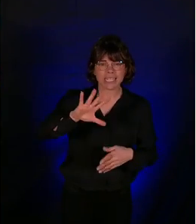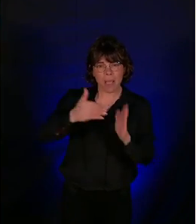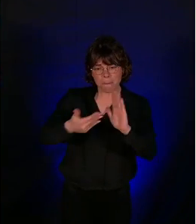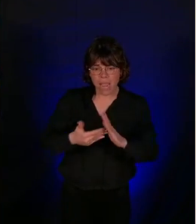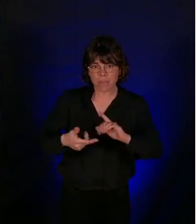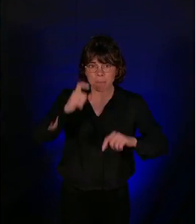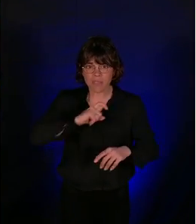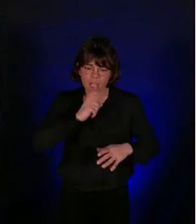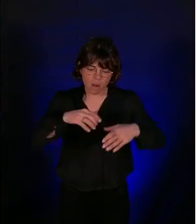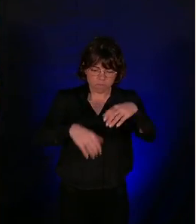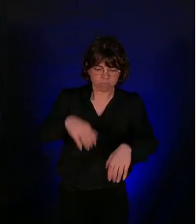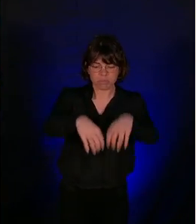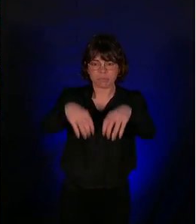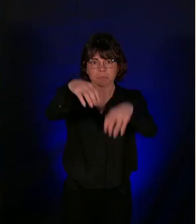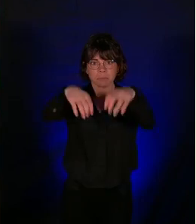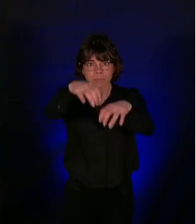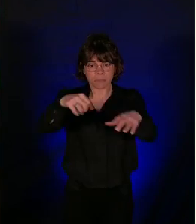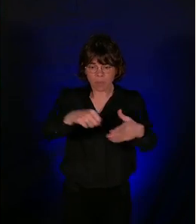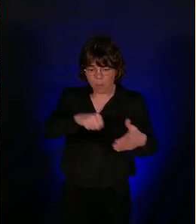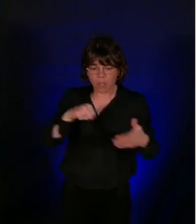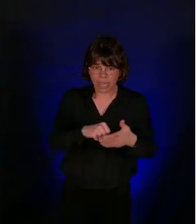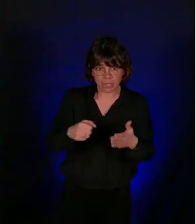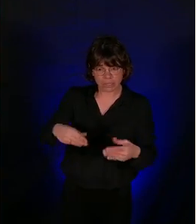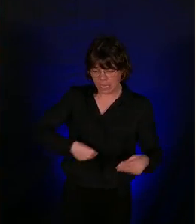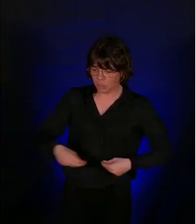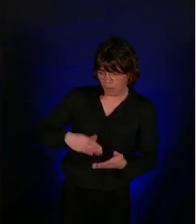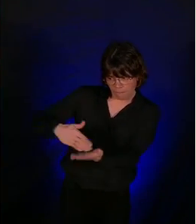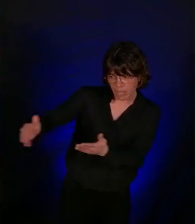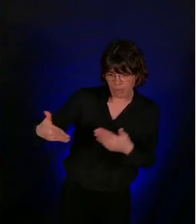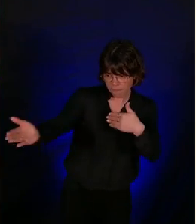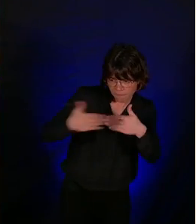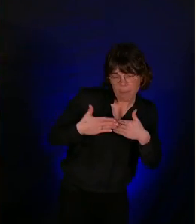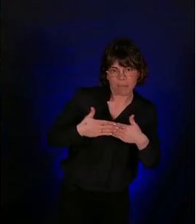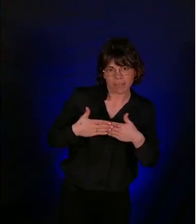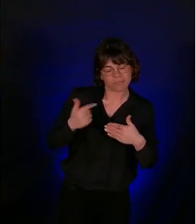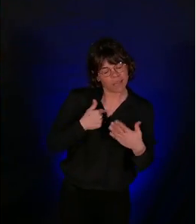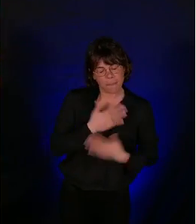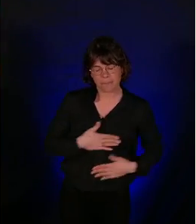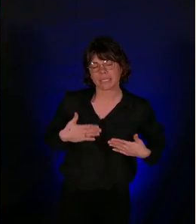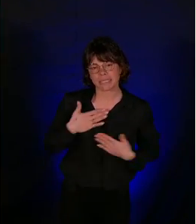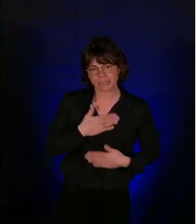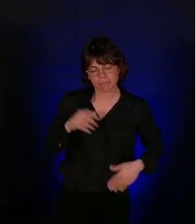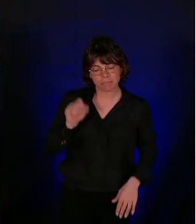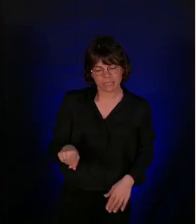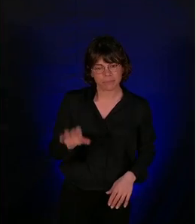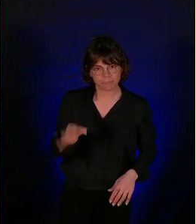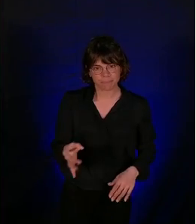souder les uns avec les autres souder le portail et virer notre directeur de l'entreprise ça c'est peut-être le plus gros plaisir qu'on a